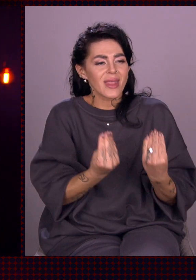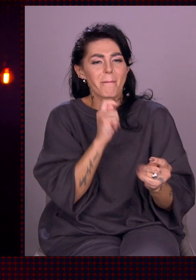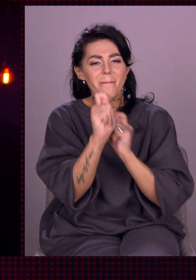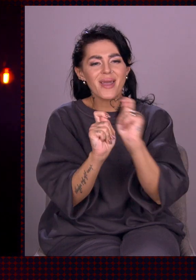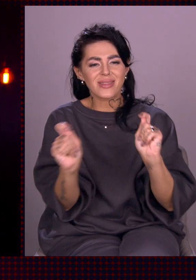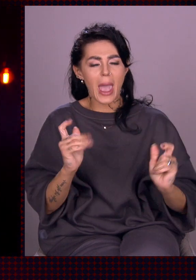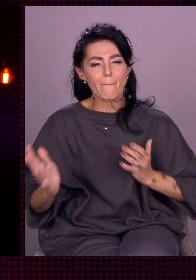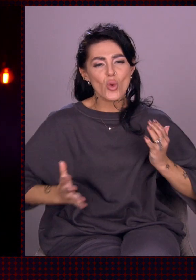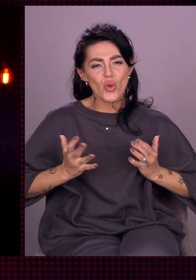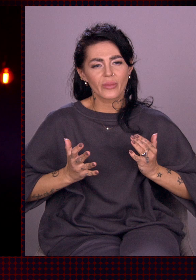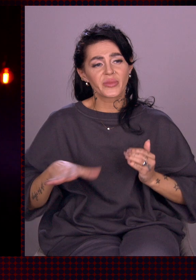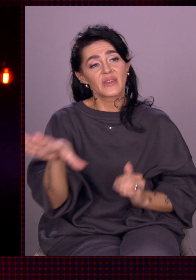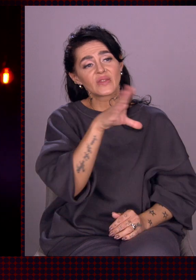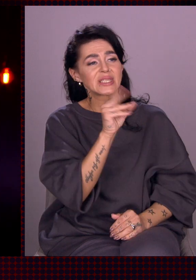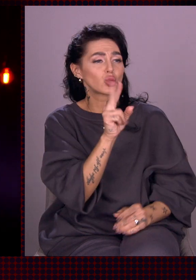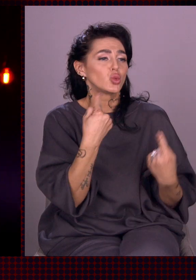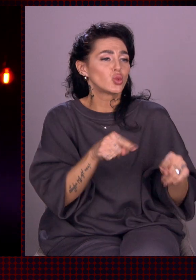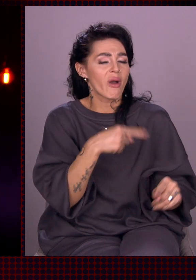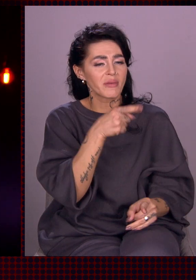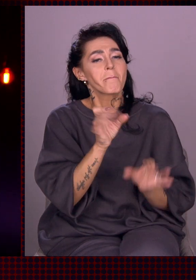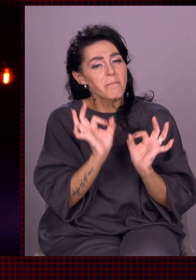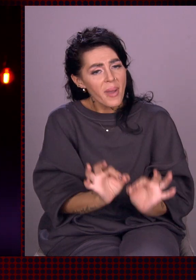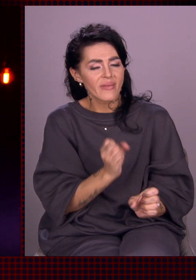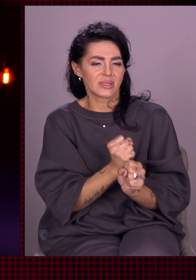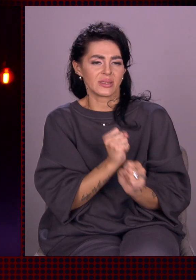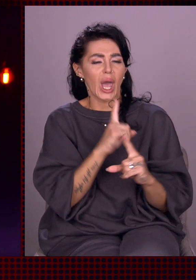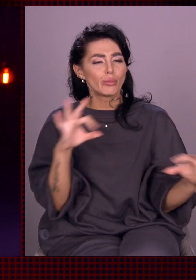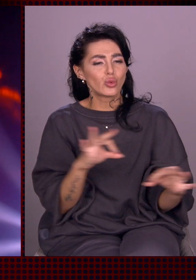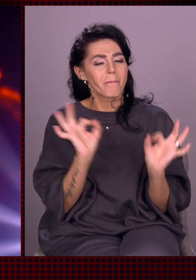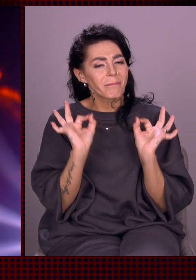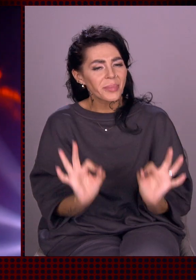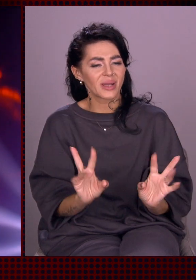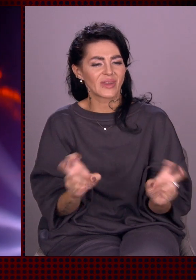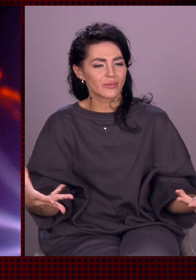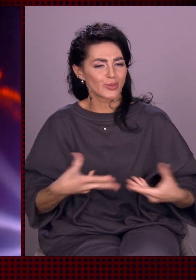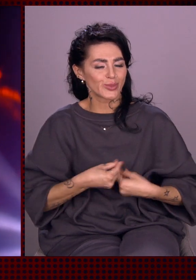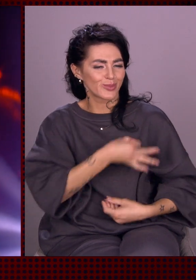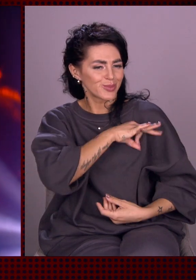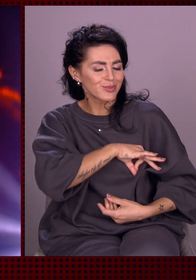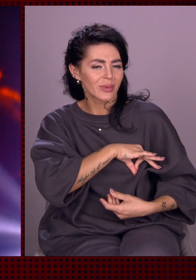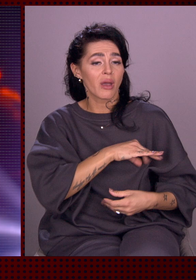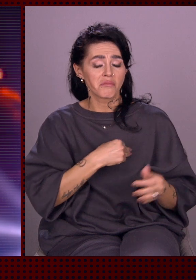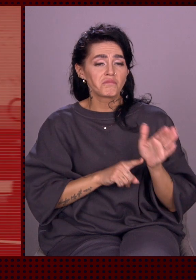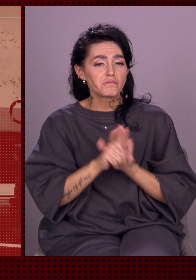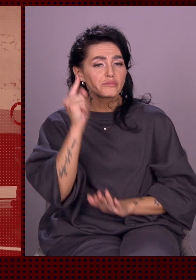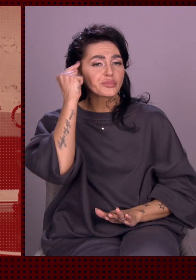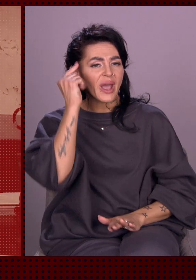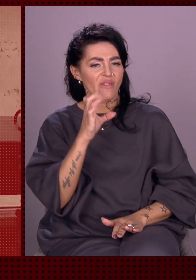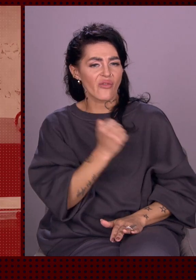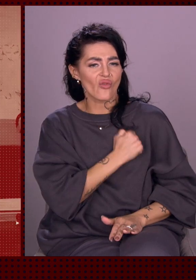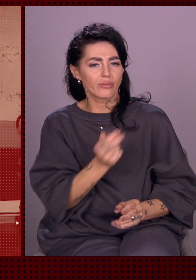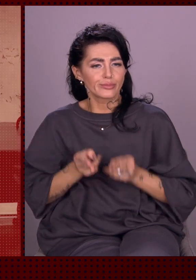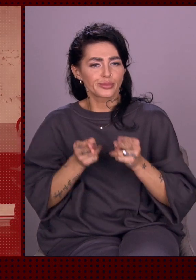ви молодці, правильно робите, виступайте, це приносить користь. І ми почали їздити для військових. Тиждень тому